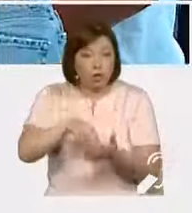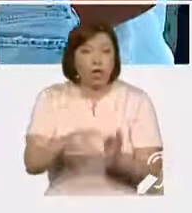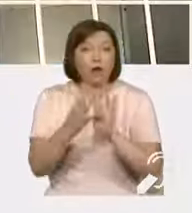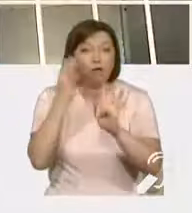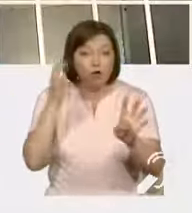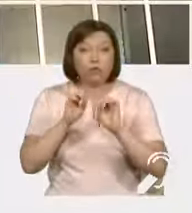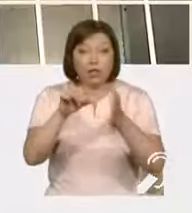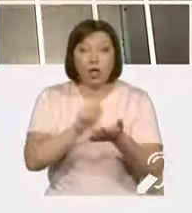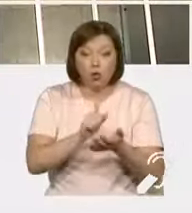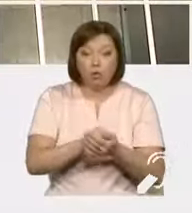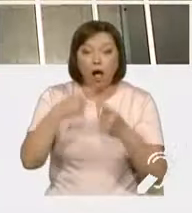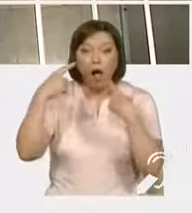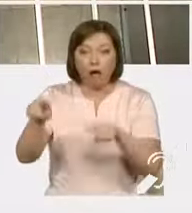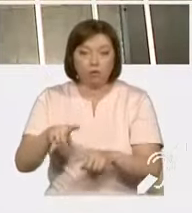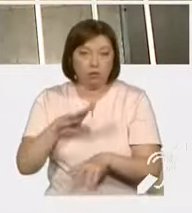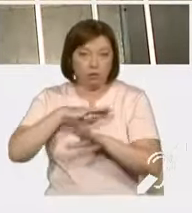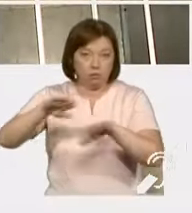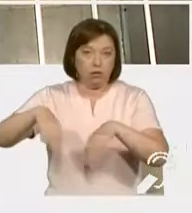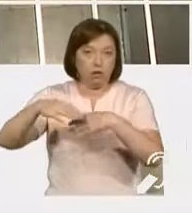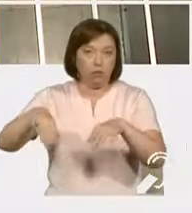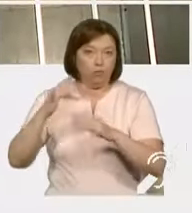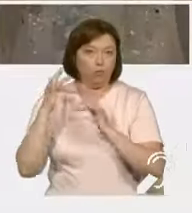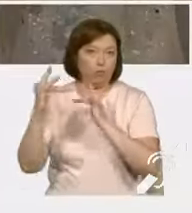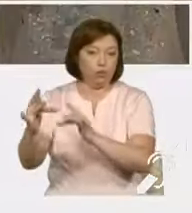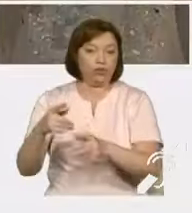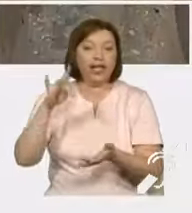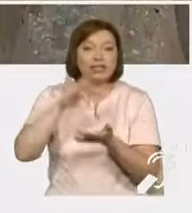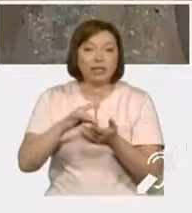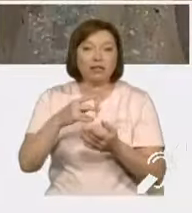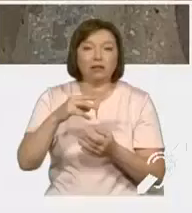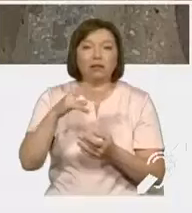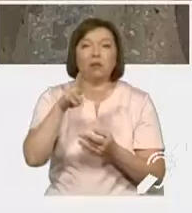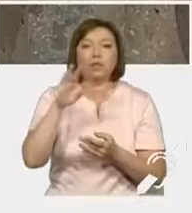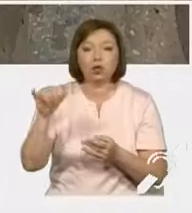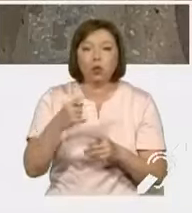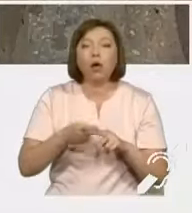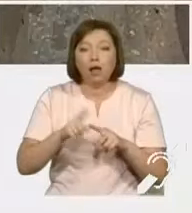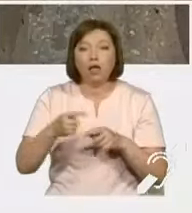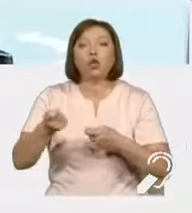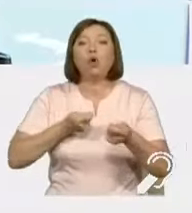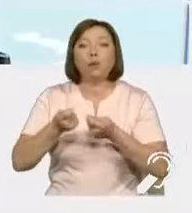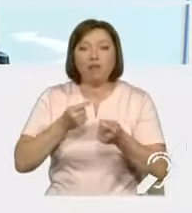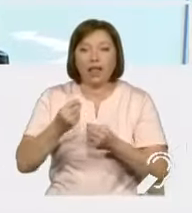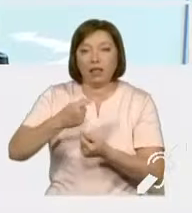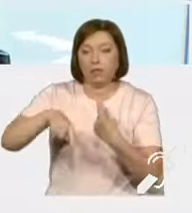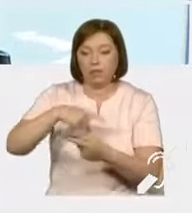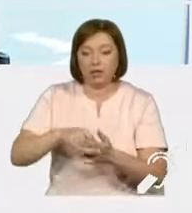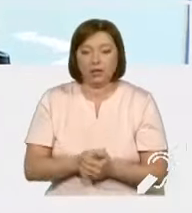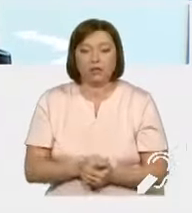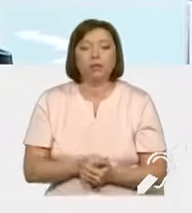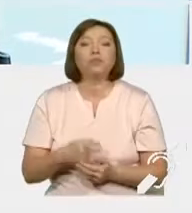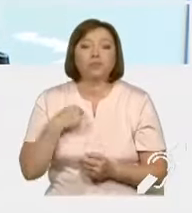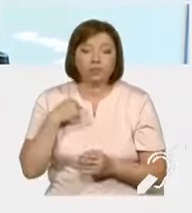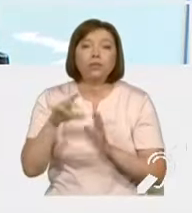depună dosarele, la altele a cam bătut vântul. E și cazul Centrului de Excelență în Administrarea Afacerilor. Am optat pentru business